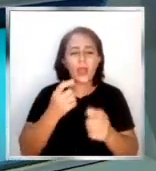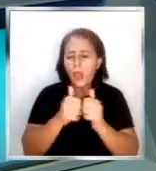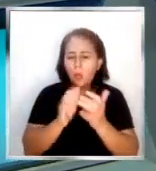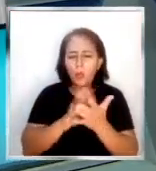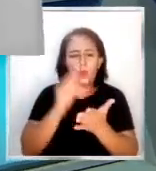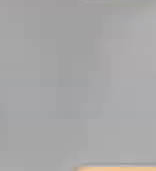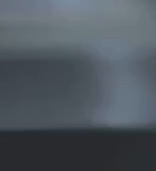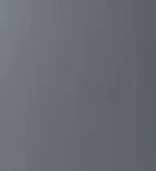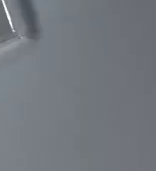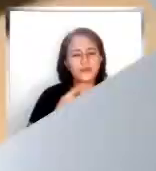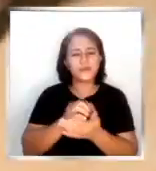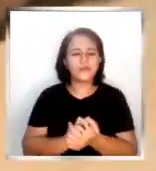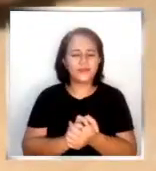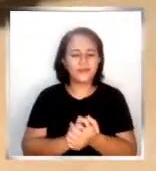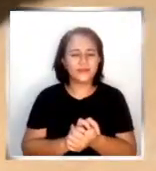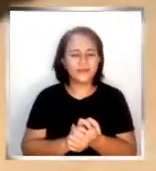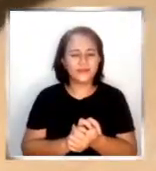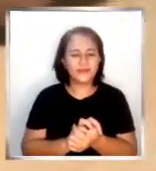Katatibayan.